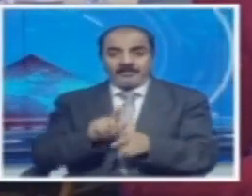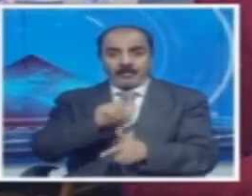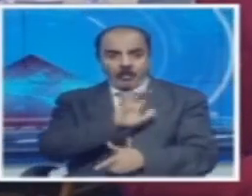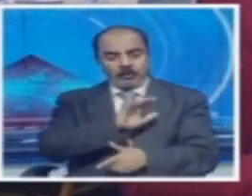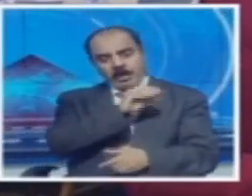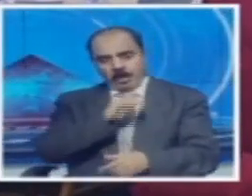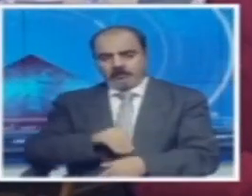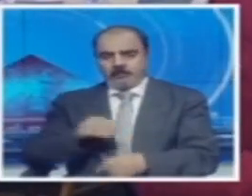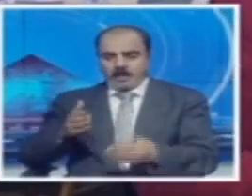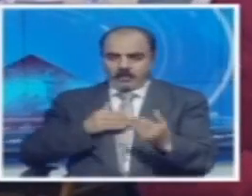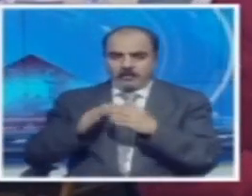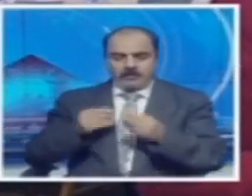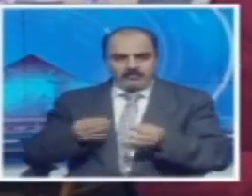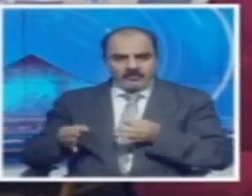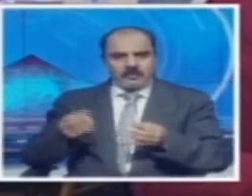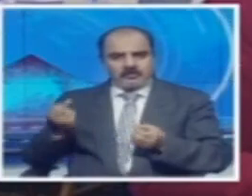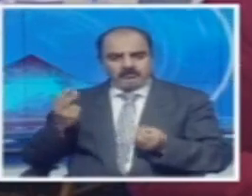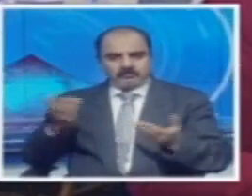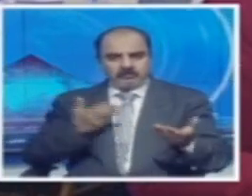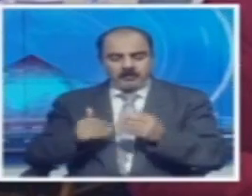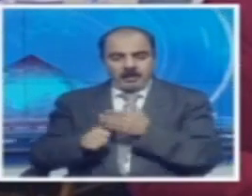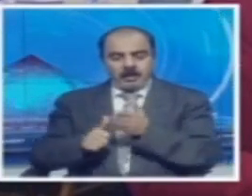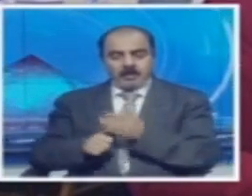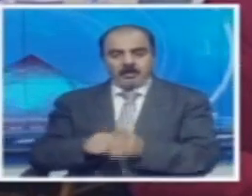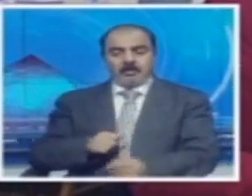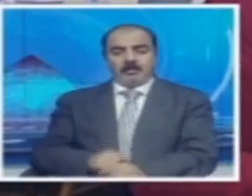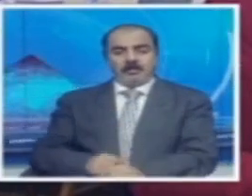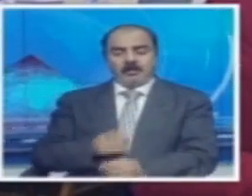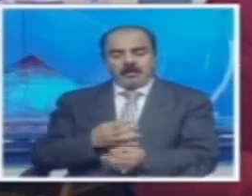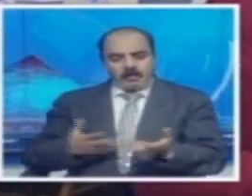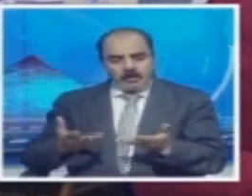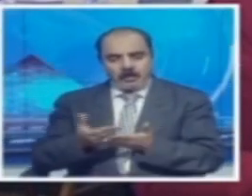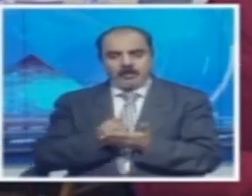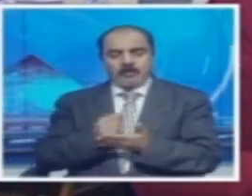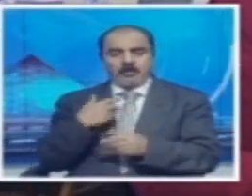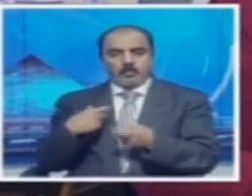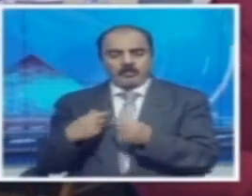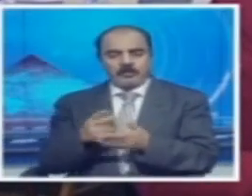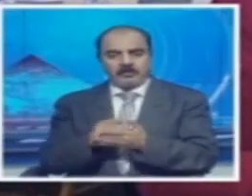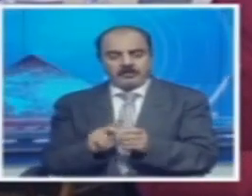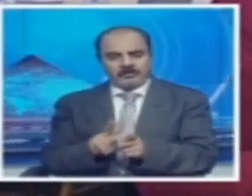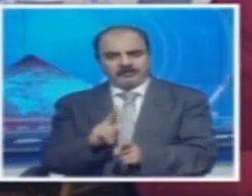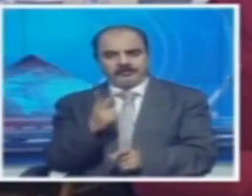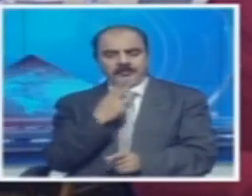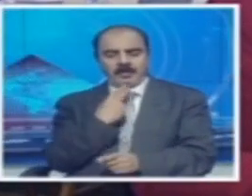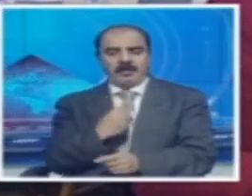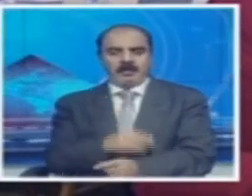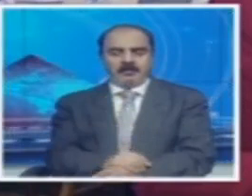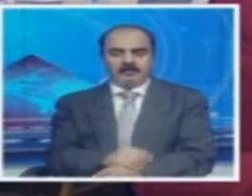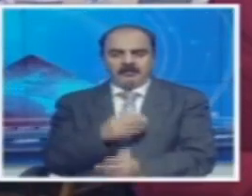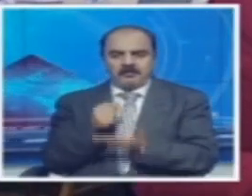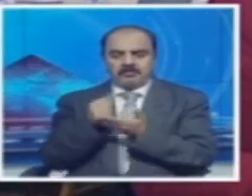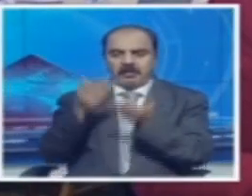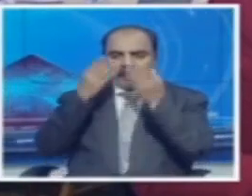الأوروبي، وذلك في قطاعات محددة منها الاقتصاد الشامل والرقمنة والتحول الأخضر بمنح